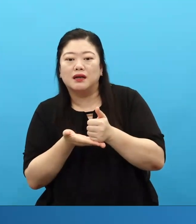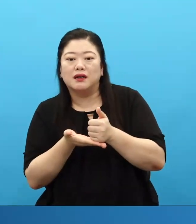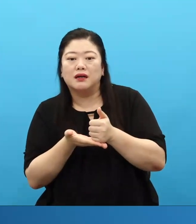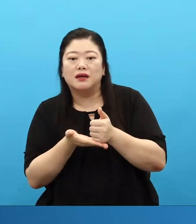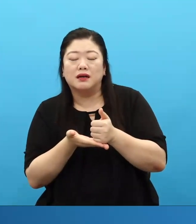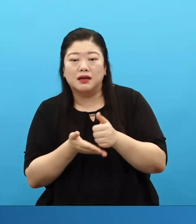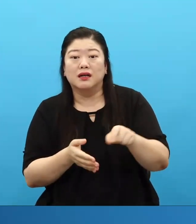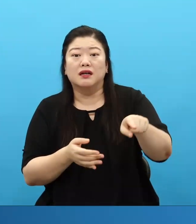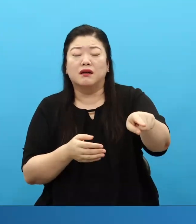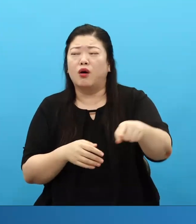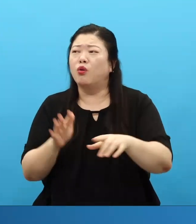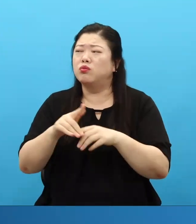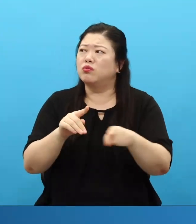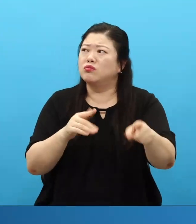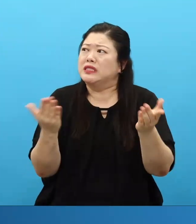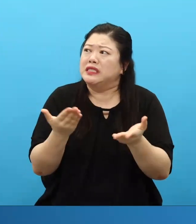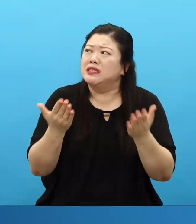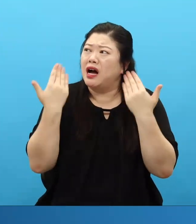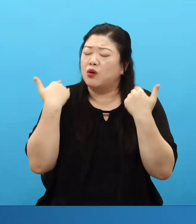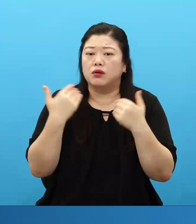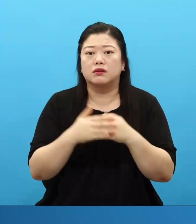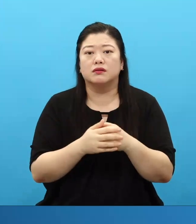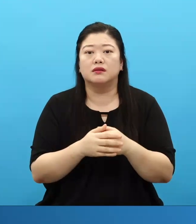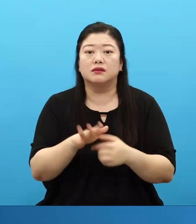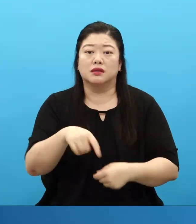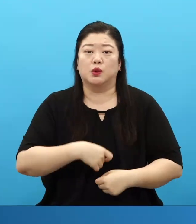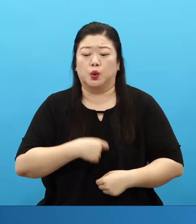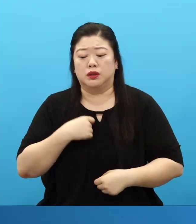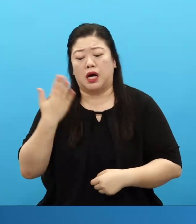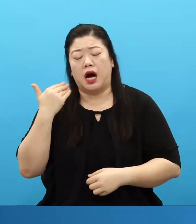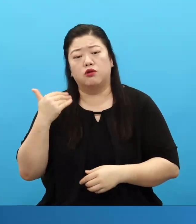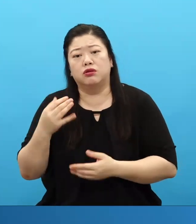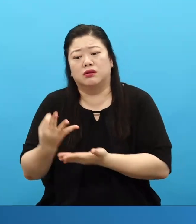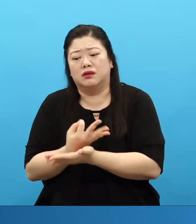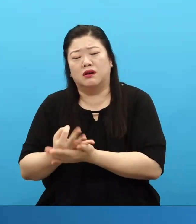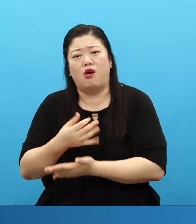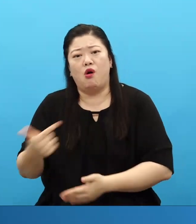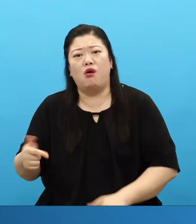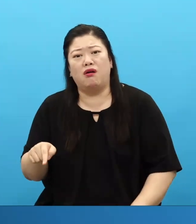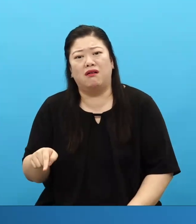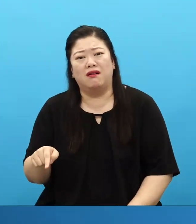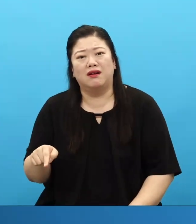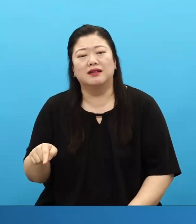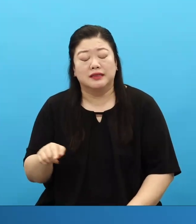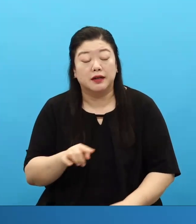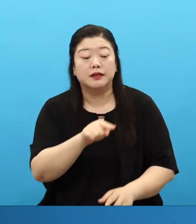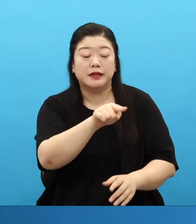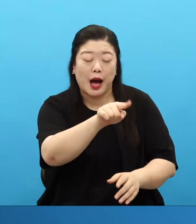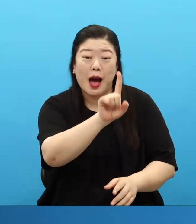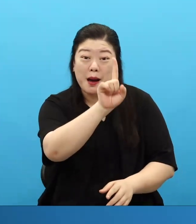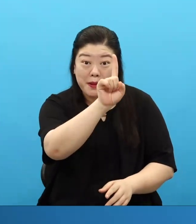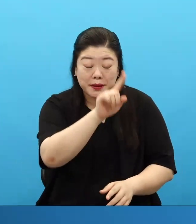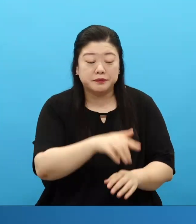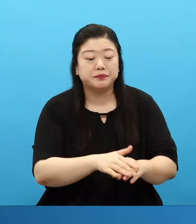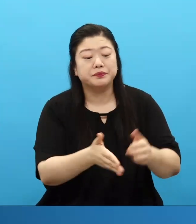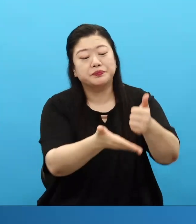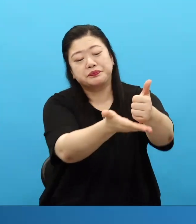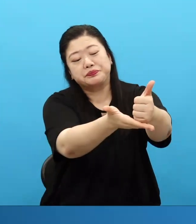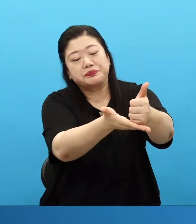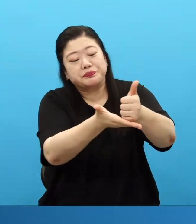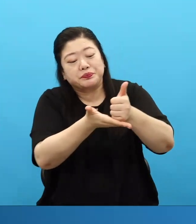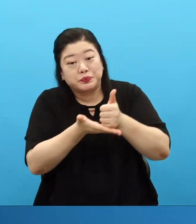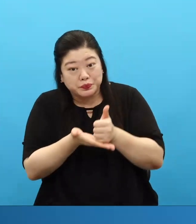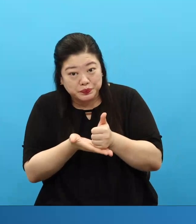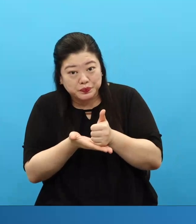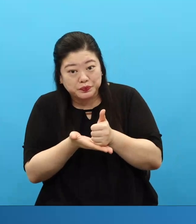그냥 불러서 일꾼 만들어야 돼요. It's okay. They can take a gap year if they want, and so bring them in and train them. 그리고 선진국에는 우리하고 또